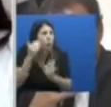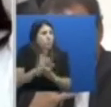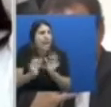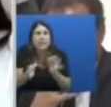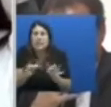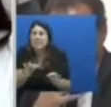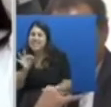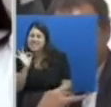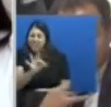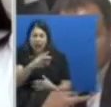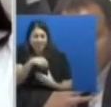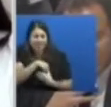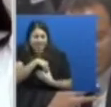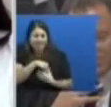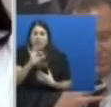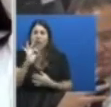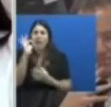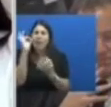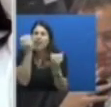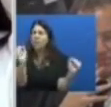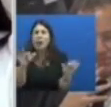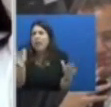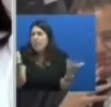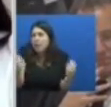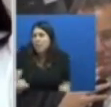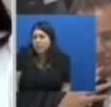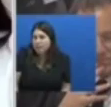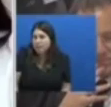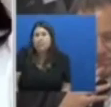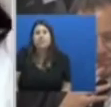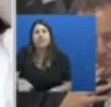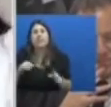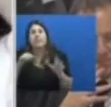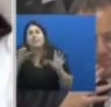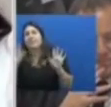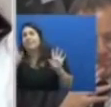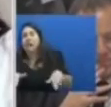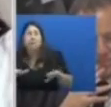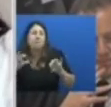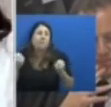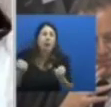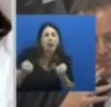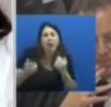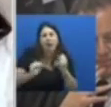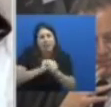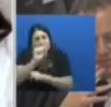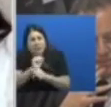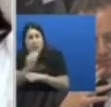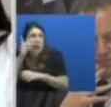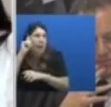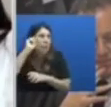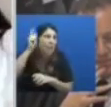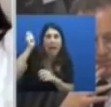בפנים אין לכם סמכות אין לכם מאיפה לשאוב את הסמכות אתם לא יכולים להתערב בפיקת טיסות אתם לא יכולים וא יודע את כל הפסיקה אנחנו עברנו את כל